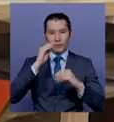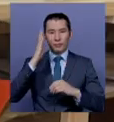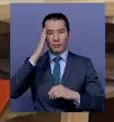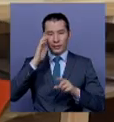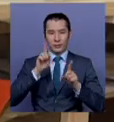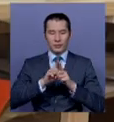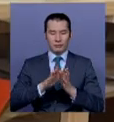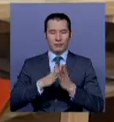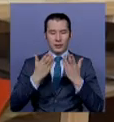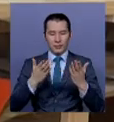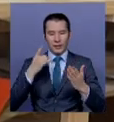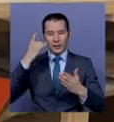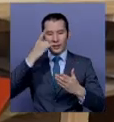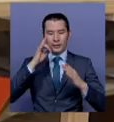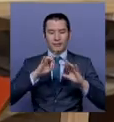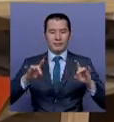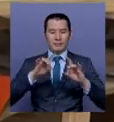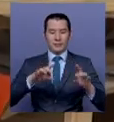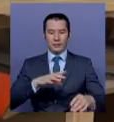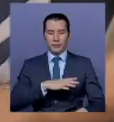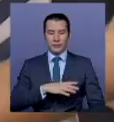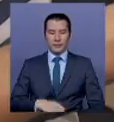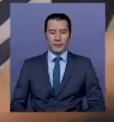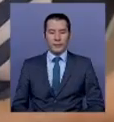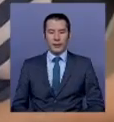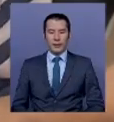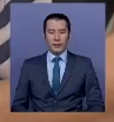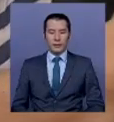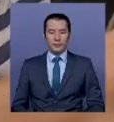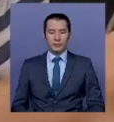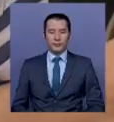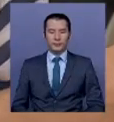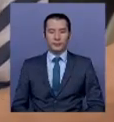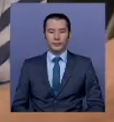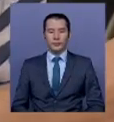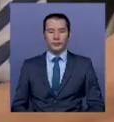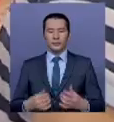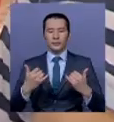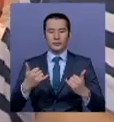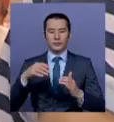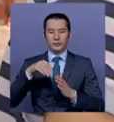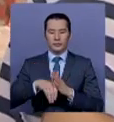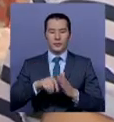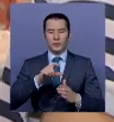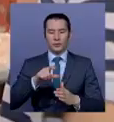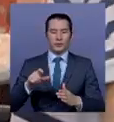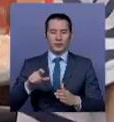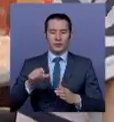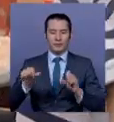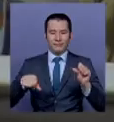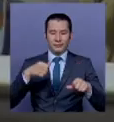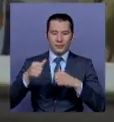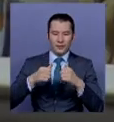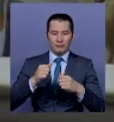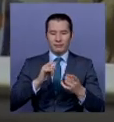жағдайында. Театр жұмысы бірте-бірте жалғасып келеді. Әзірге қызметке кірісіп кеткендер қуыршақ дайындау цехының мамандары ғана. Жуырда өнер